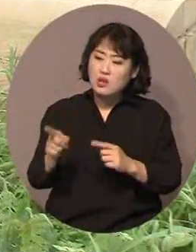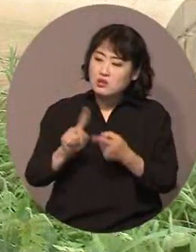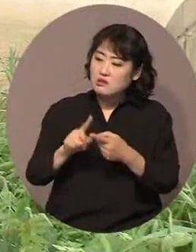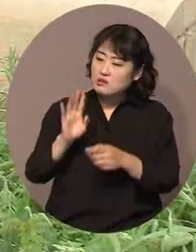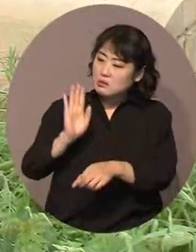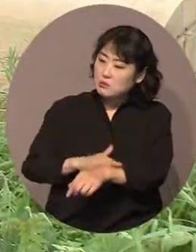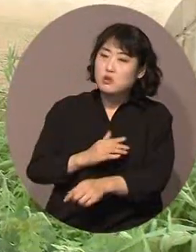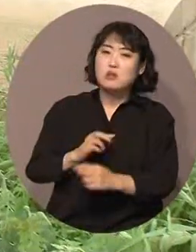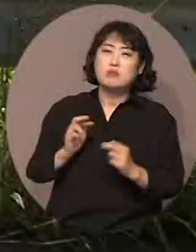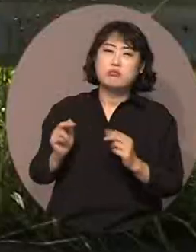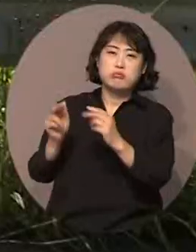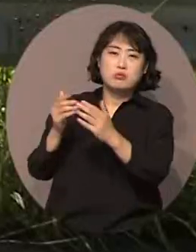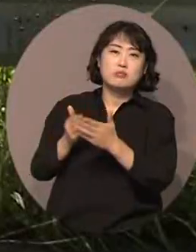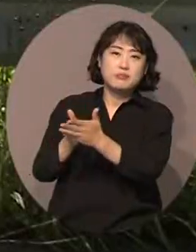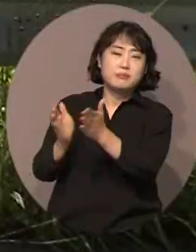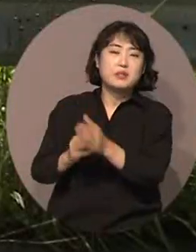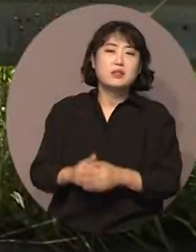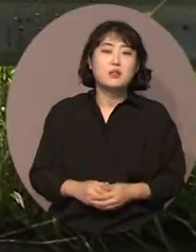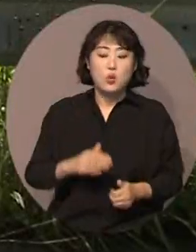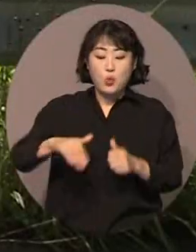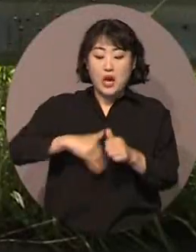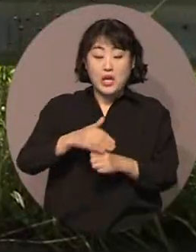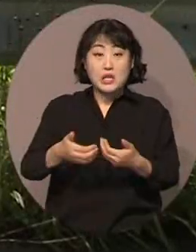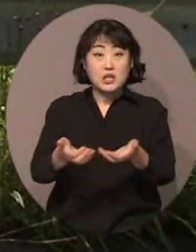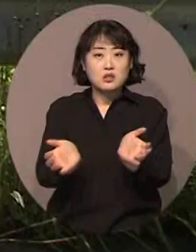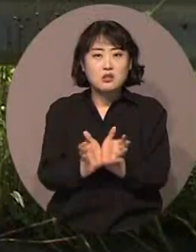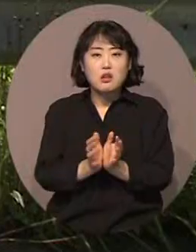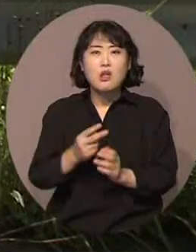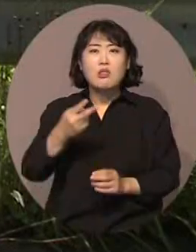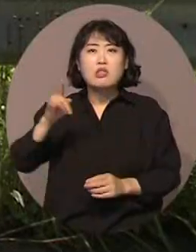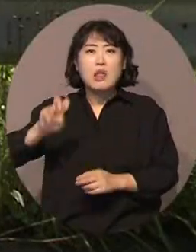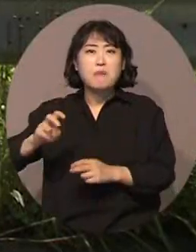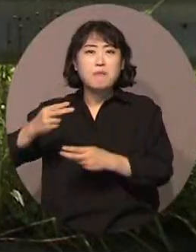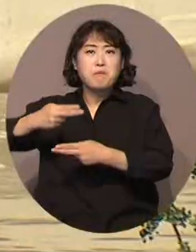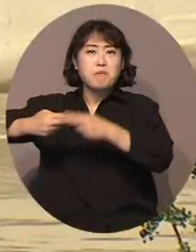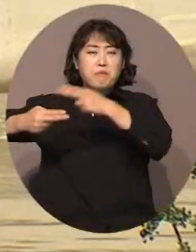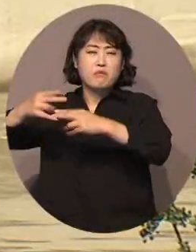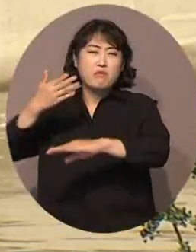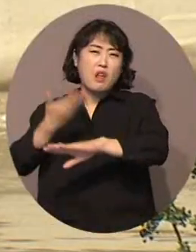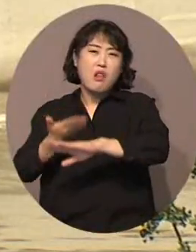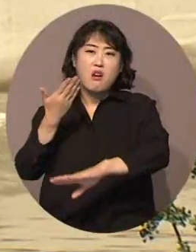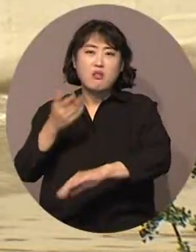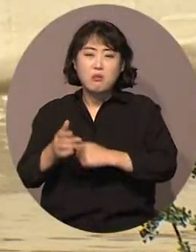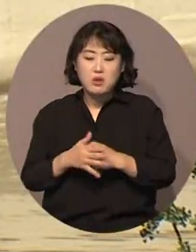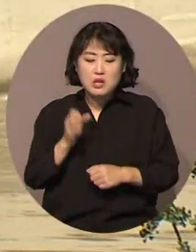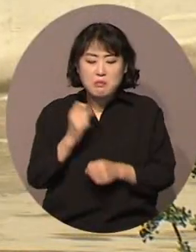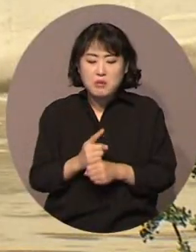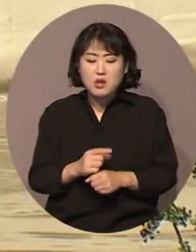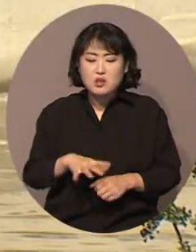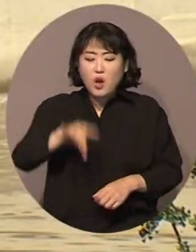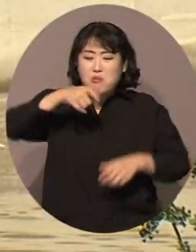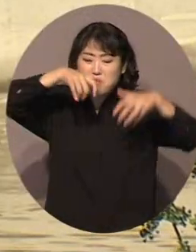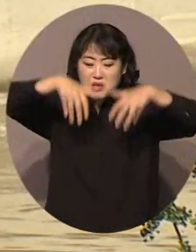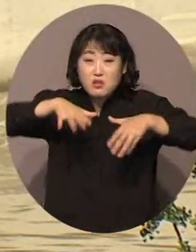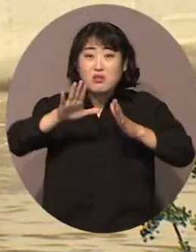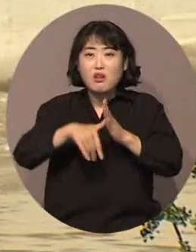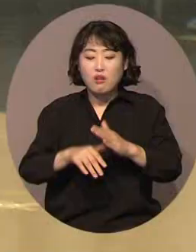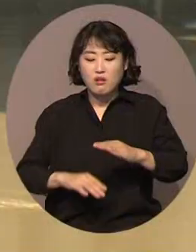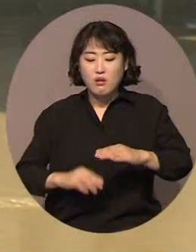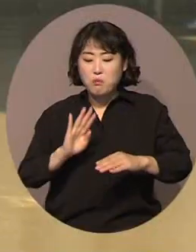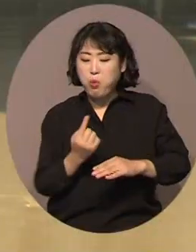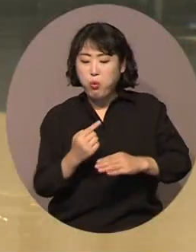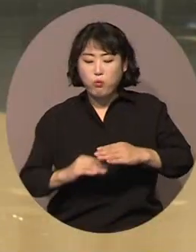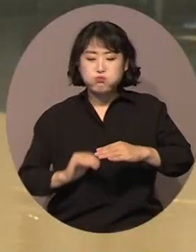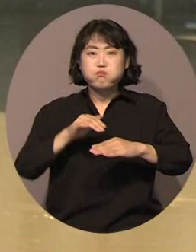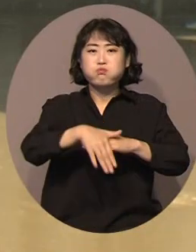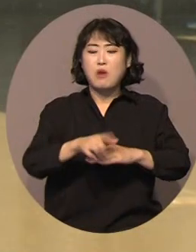반박했습니다 환경단체들도 댐과 달리 보는 초기 강우에 이미 물이 다 차기 때문에 홍수예방에